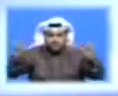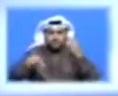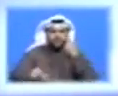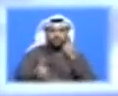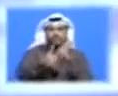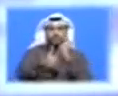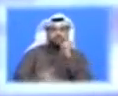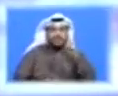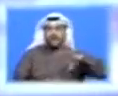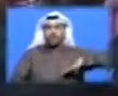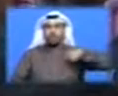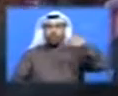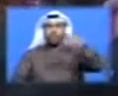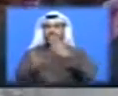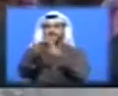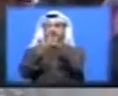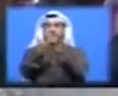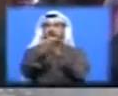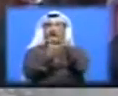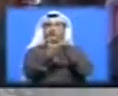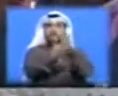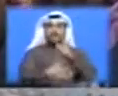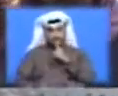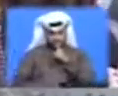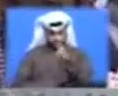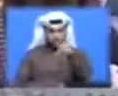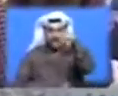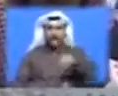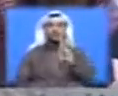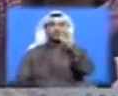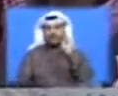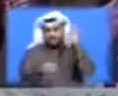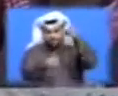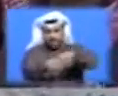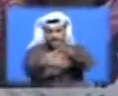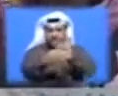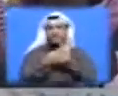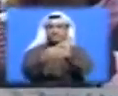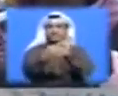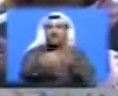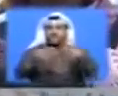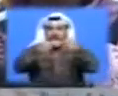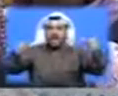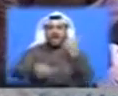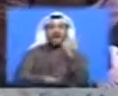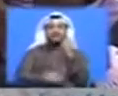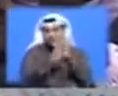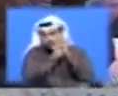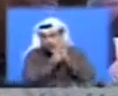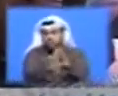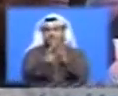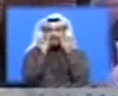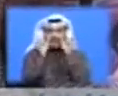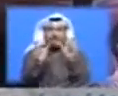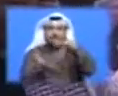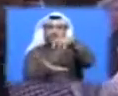العناوين. النائب الأول لرئيس مجلس الوزراء ووزير الخارجية يؤكد أن الاتفاقية الأمنية الخليجية تساهم في تعزيز أمن